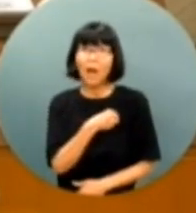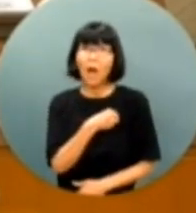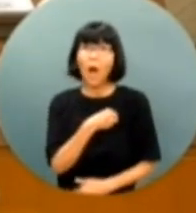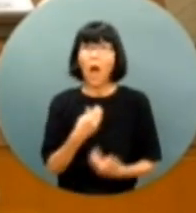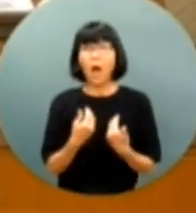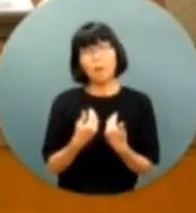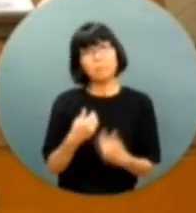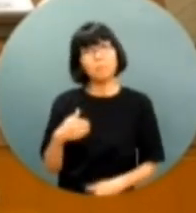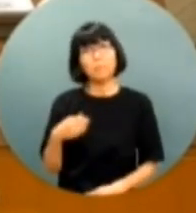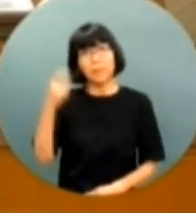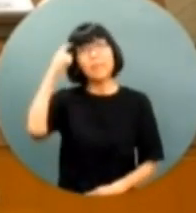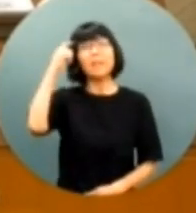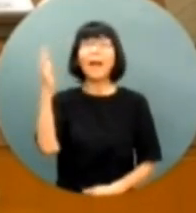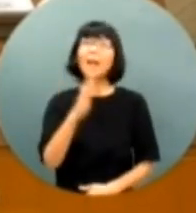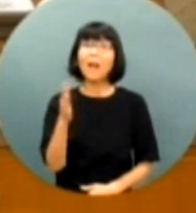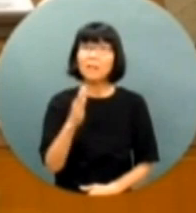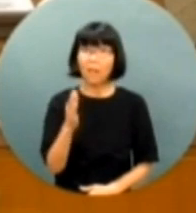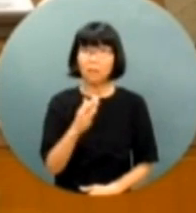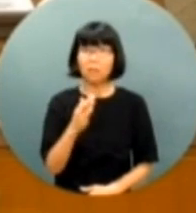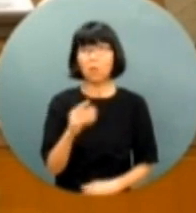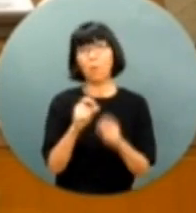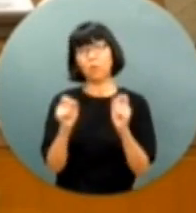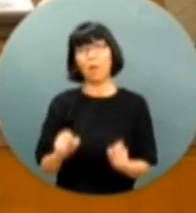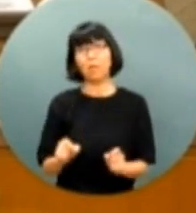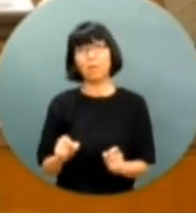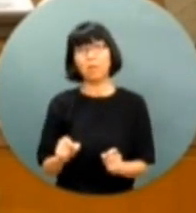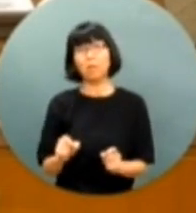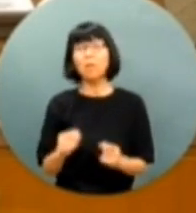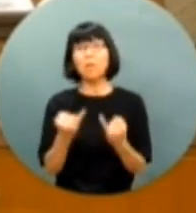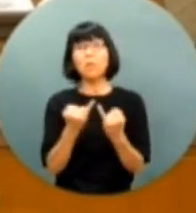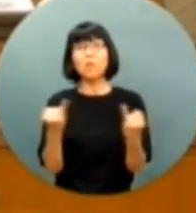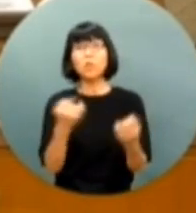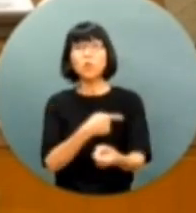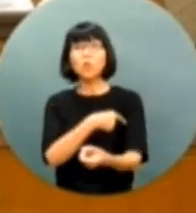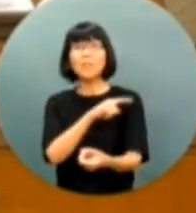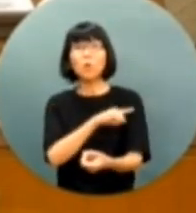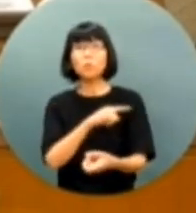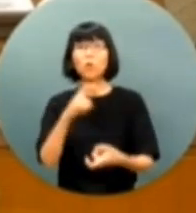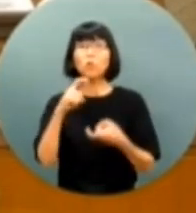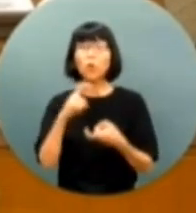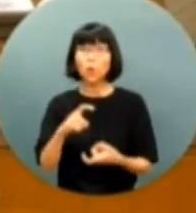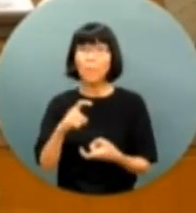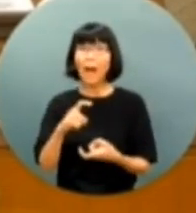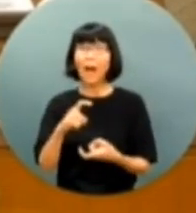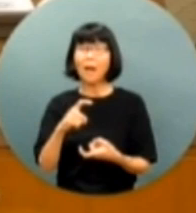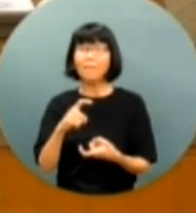ということであります。女子力という言葉が社会的に認知されたのは、2000年代初頭に漫画